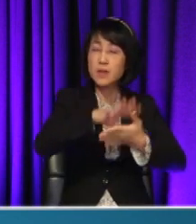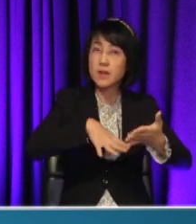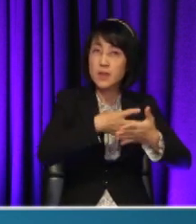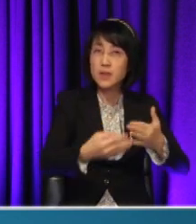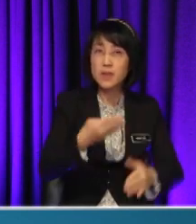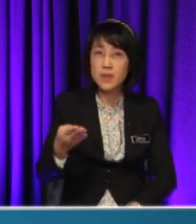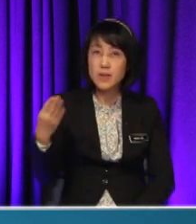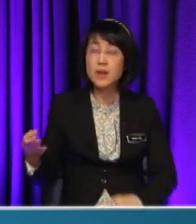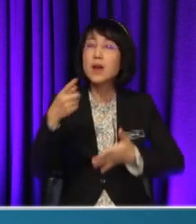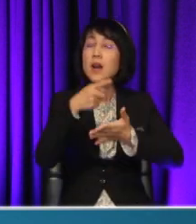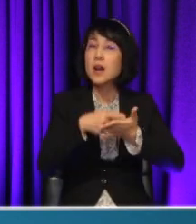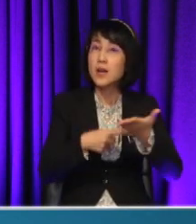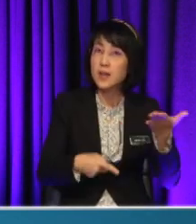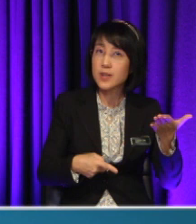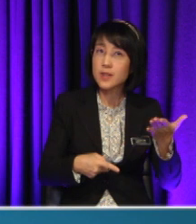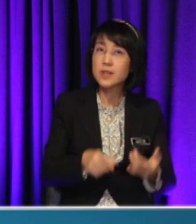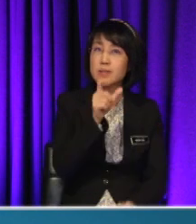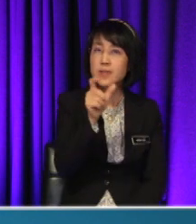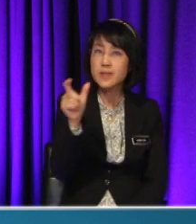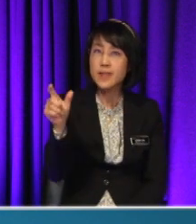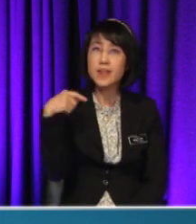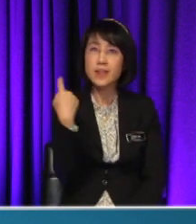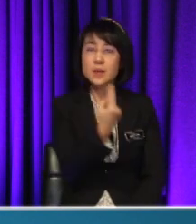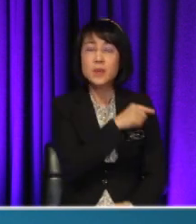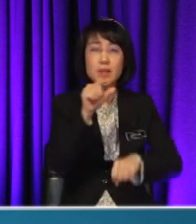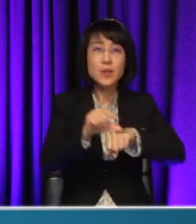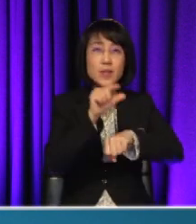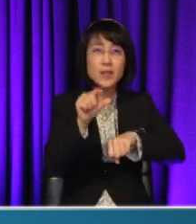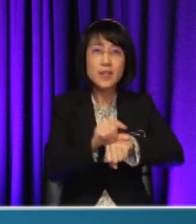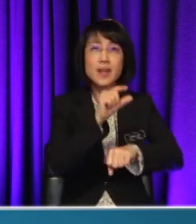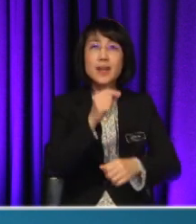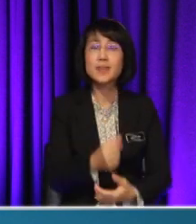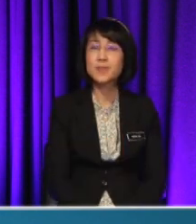jadi Apakah Sintak yang kita boleh gunakan jadi